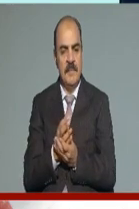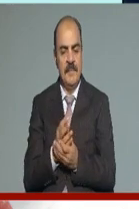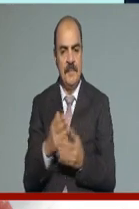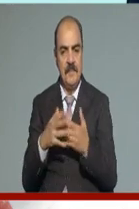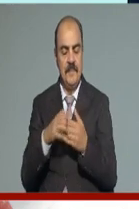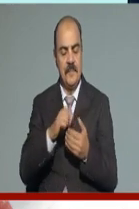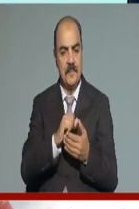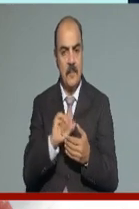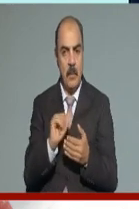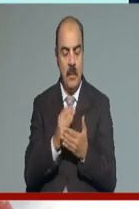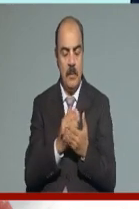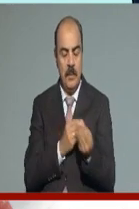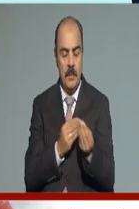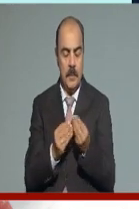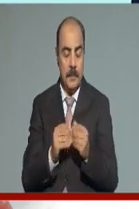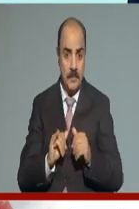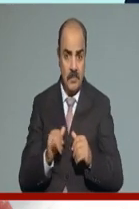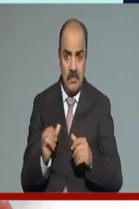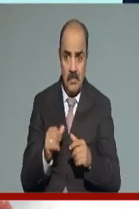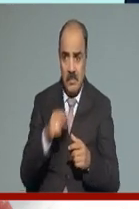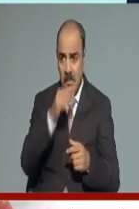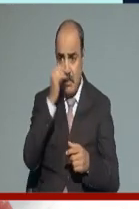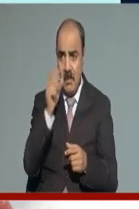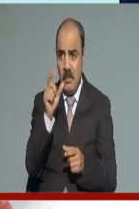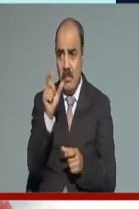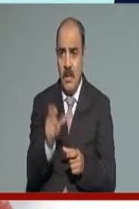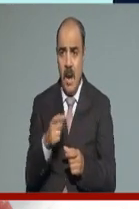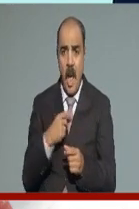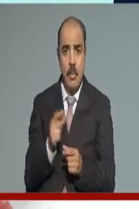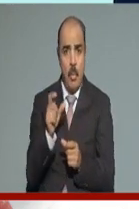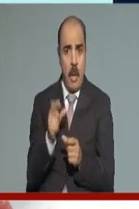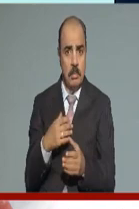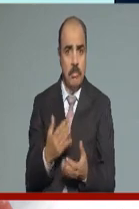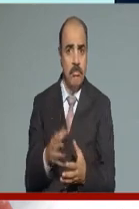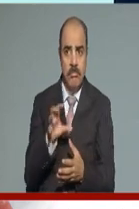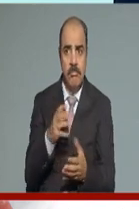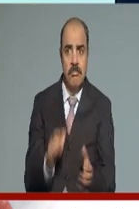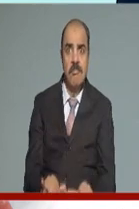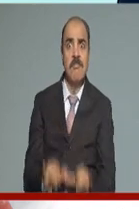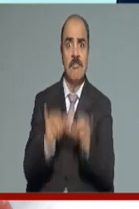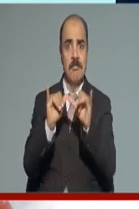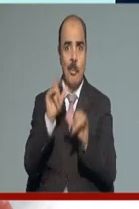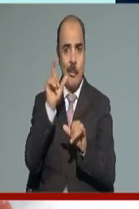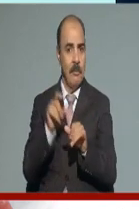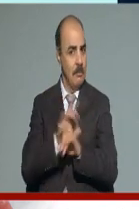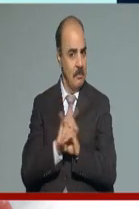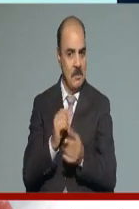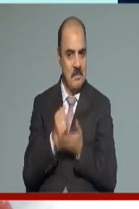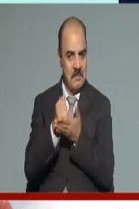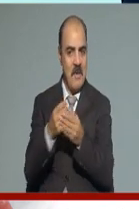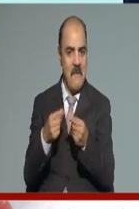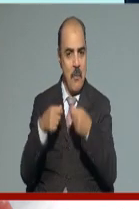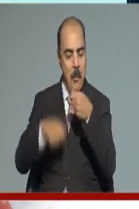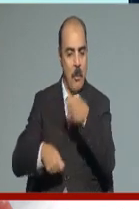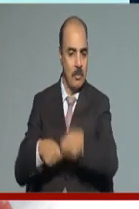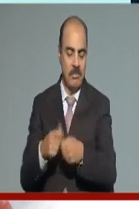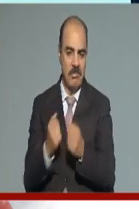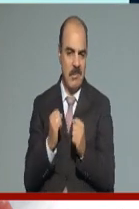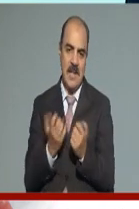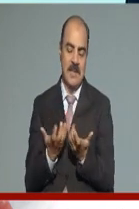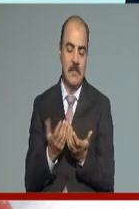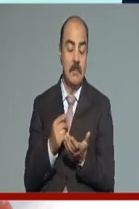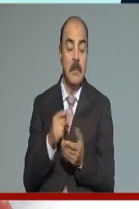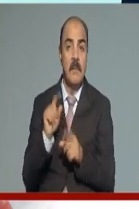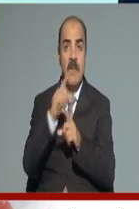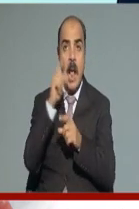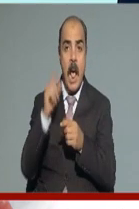مهمه في مساله البنيه التحتيه لانه لا تقوم قائمه للدول الا بها الفجوه التميليه هذه كبيره في